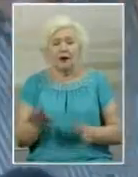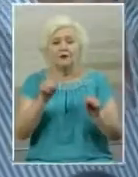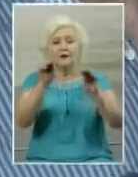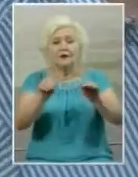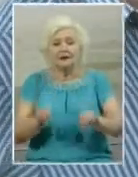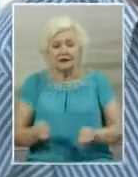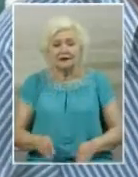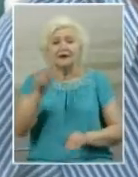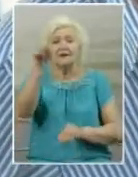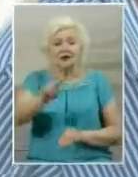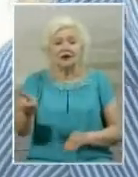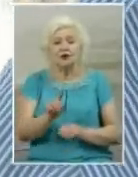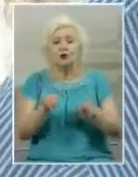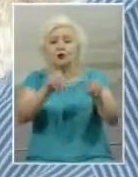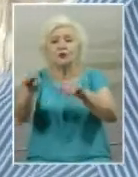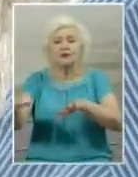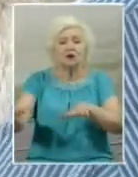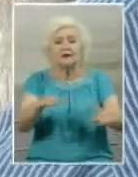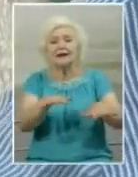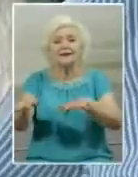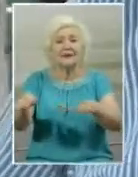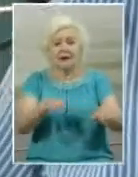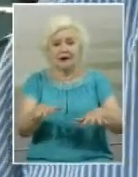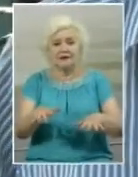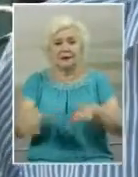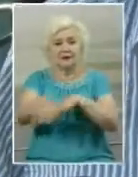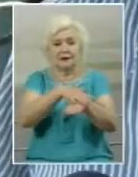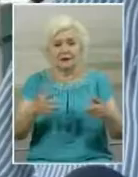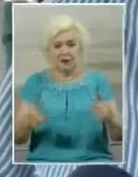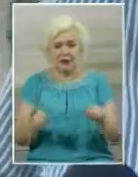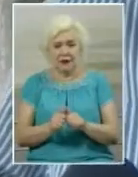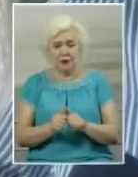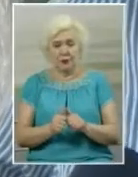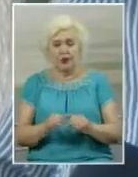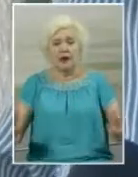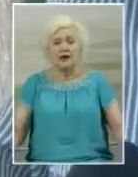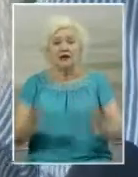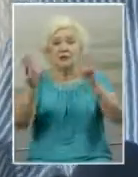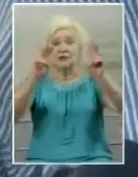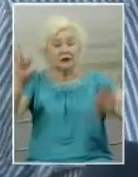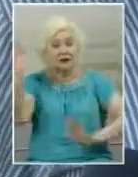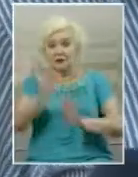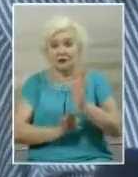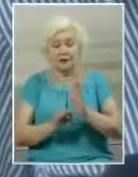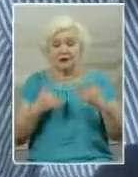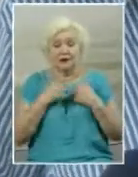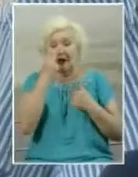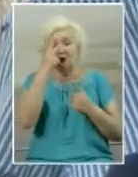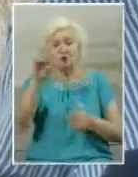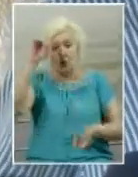допустим, щоб пісок не двигався на населений пункт. І спалить вмиг. Я тут ліс помню отаким ще.